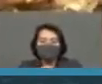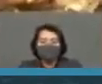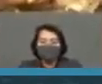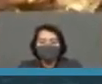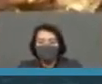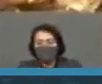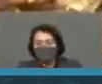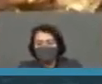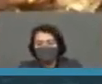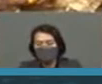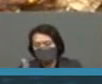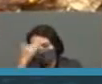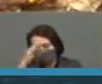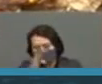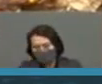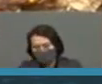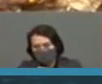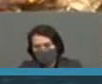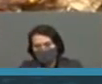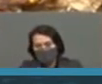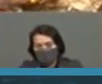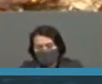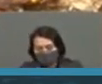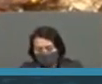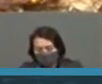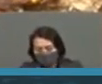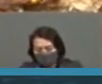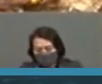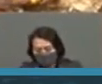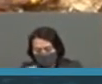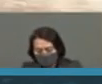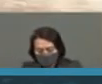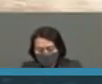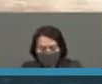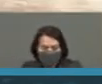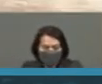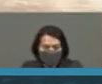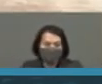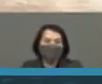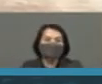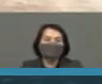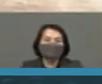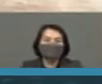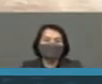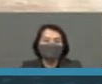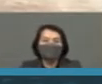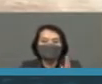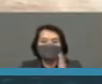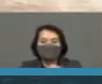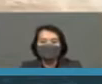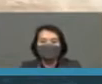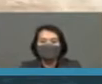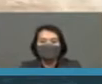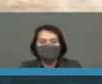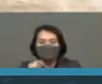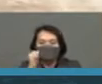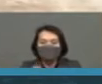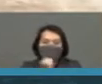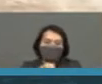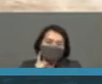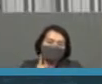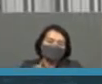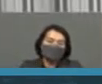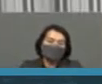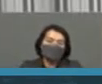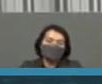ไรก็ตามโครงการประกันรายได้เกษตรกรชาวสวนปาล์มน้ำมันปี2564รัฐบาลไม่มีการจ่ายเงินชดเชยส่วนต่าง